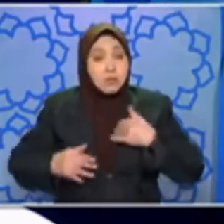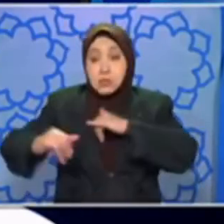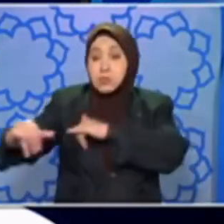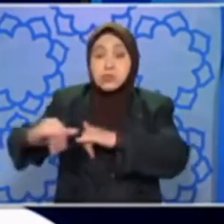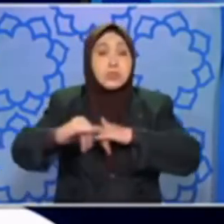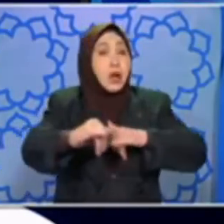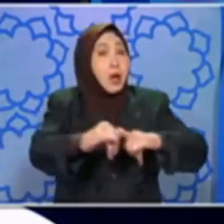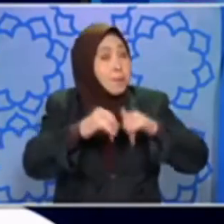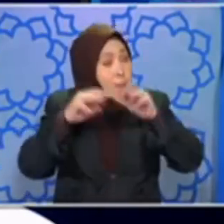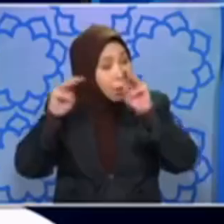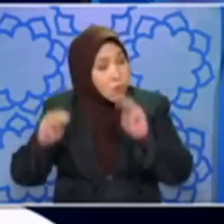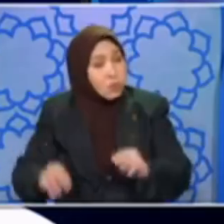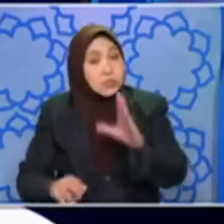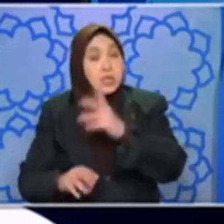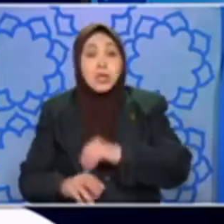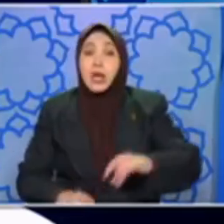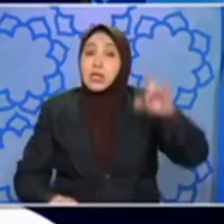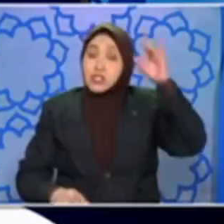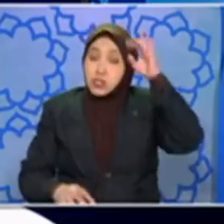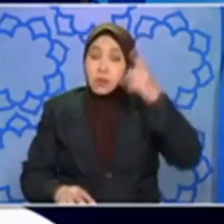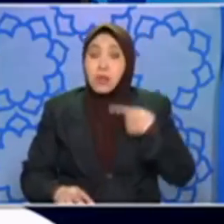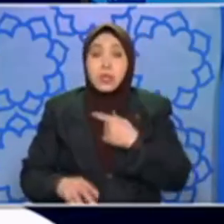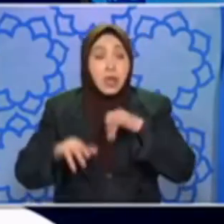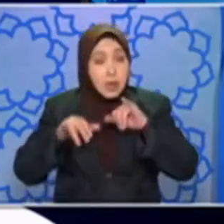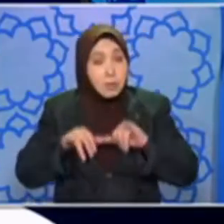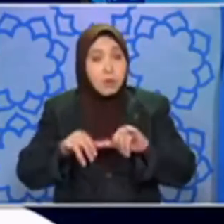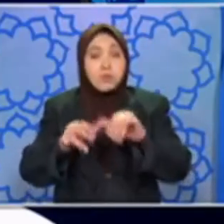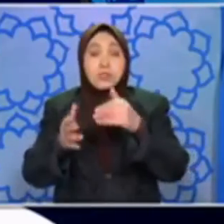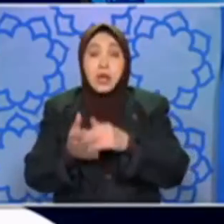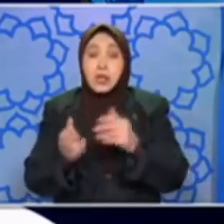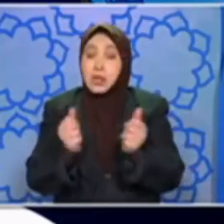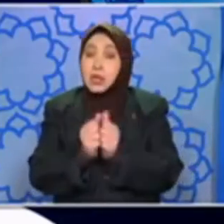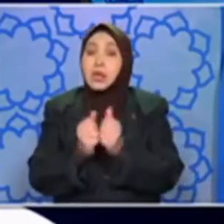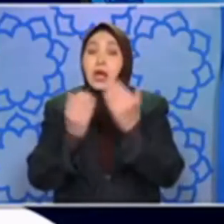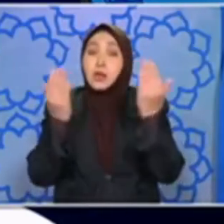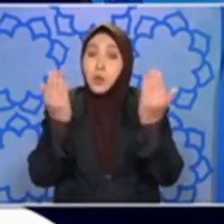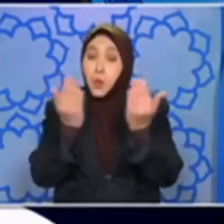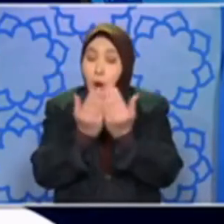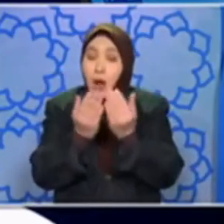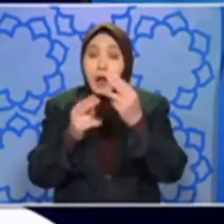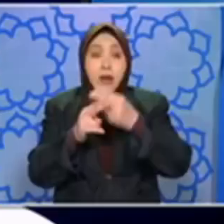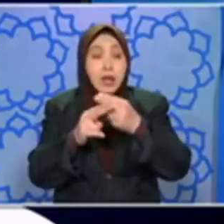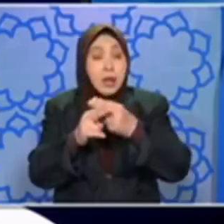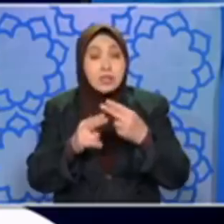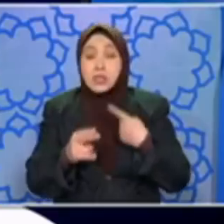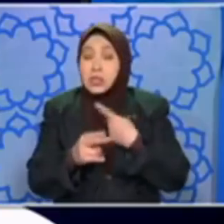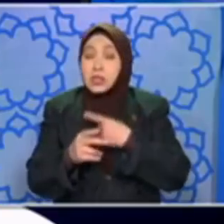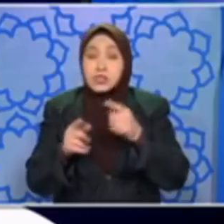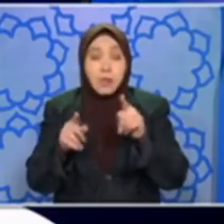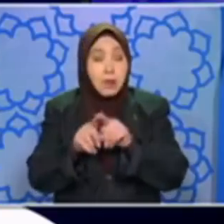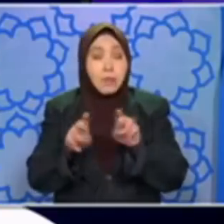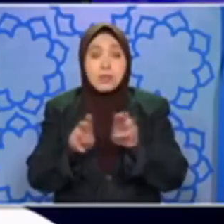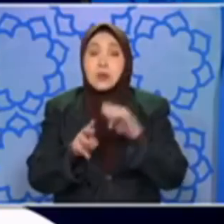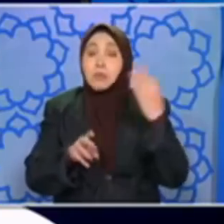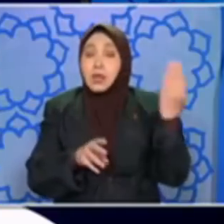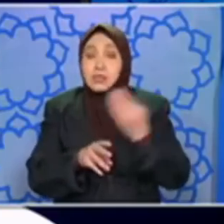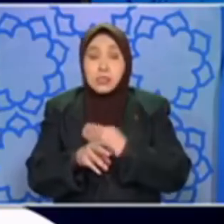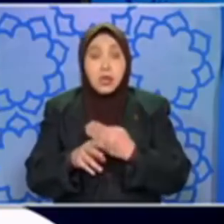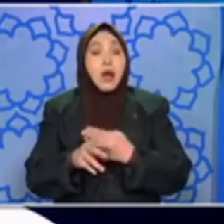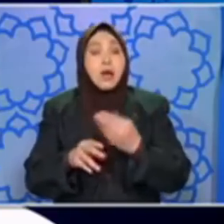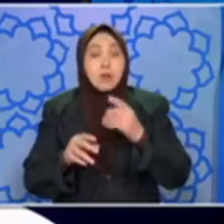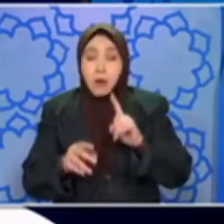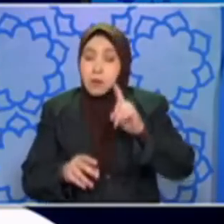peringkat sesama manusia dan insya-Allah hari ini kita akan meneruskan. Kita mulakan dengan doa ringkas kita. Subhanakala ilmalana illa